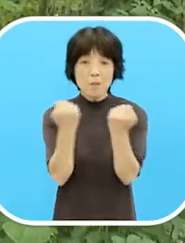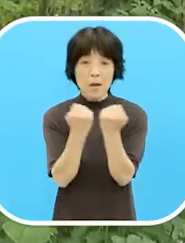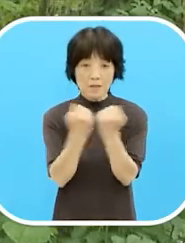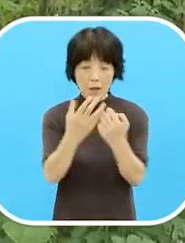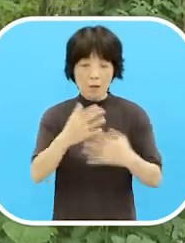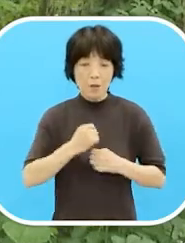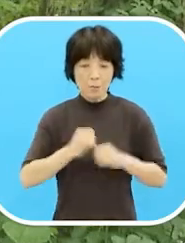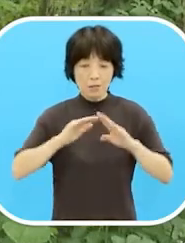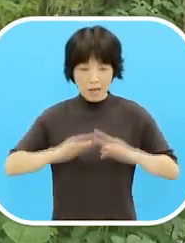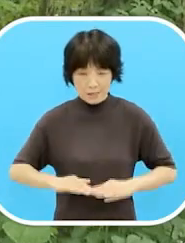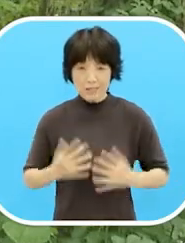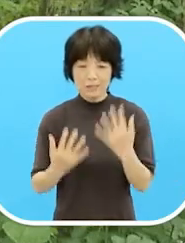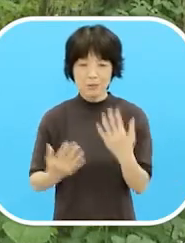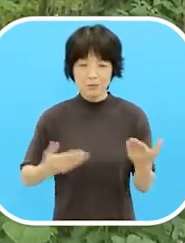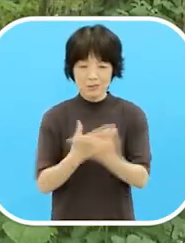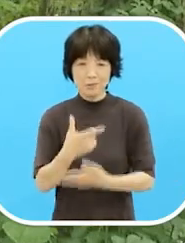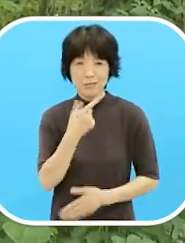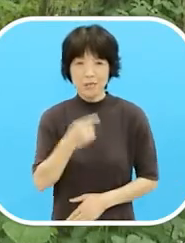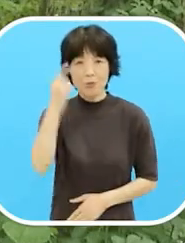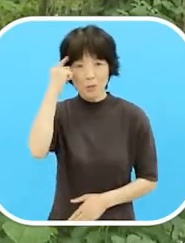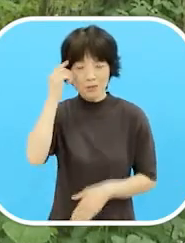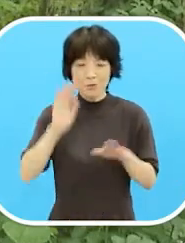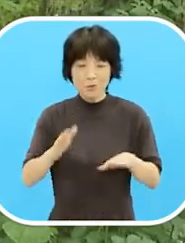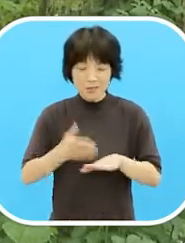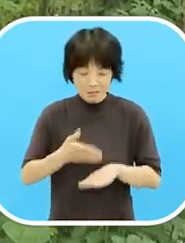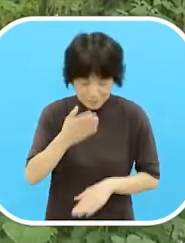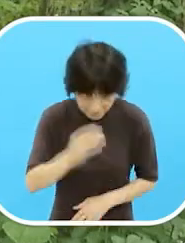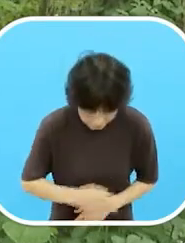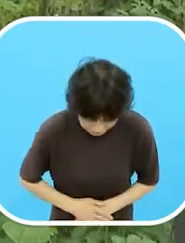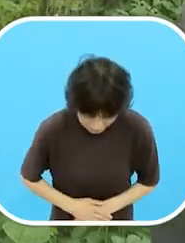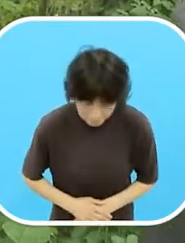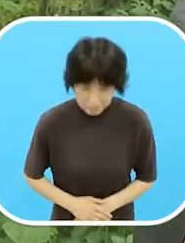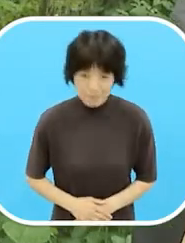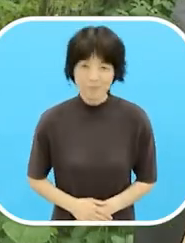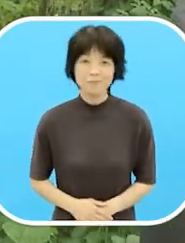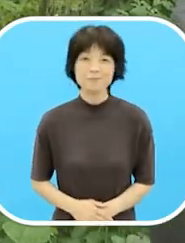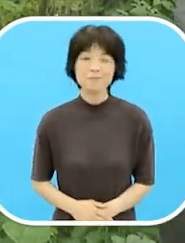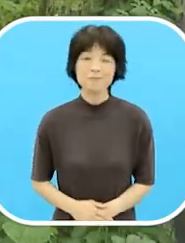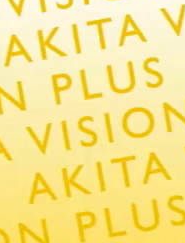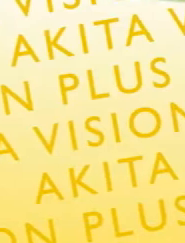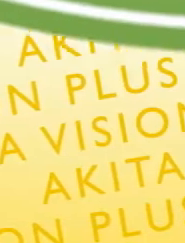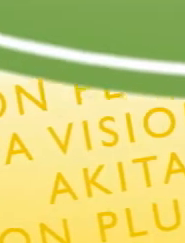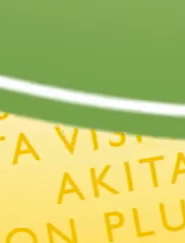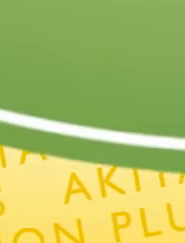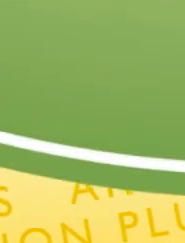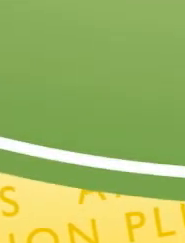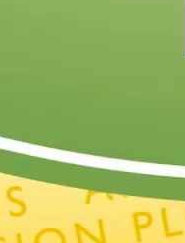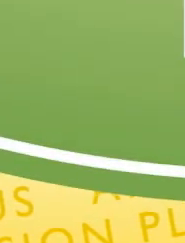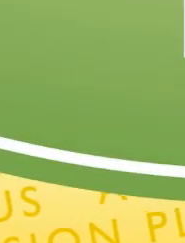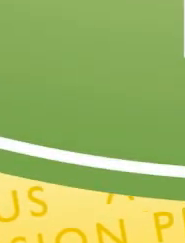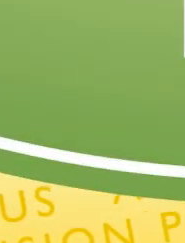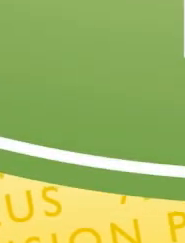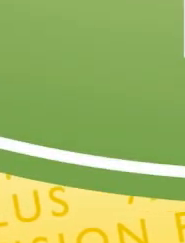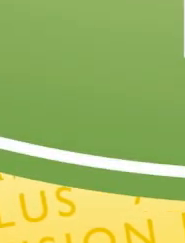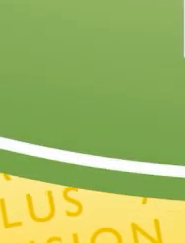ナーを守って安全に森と親しみたいと思います。斉藤さん、今日はありがとうございました。 ありがとうございました。